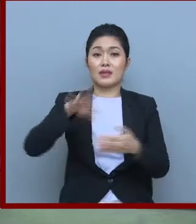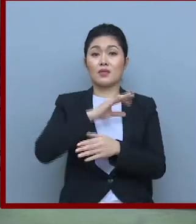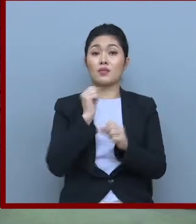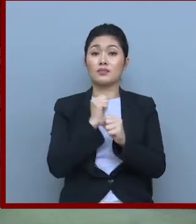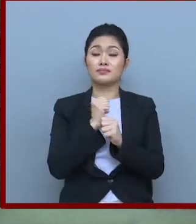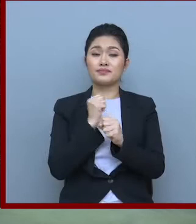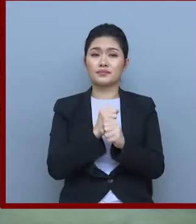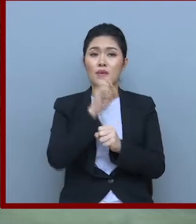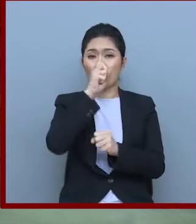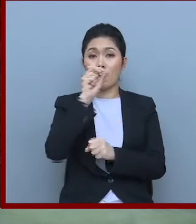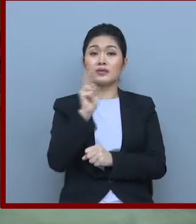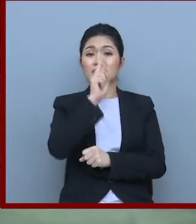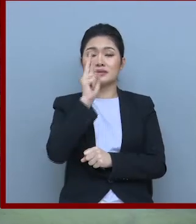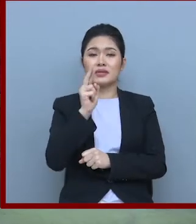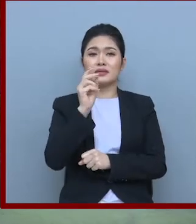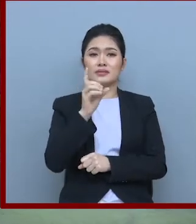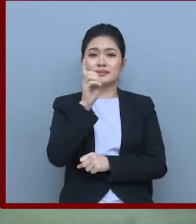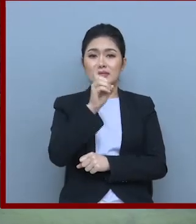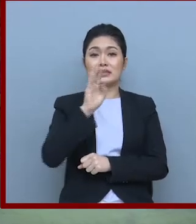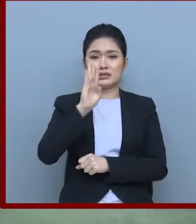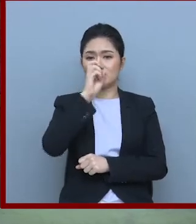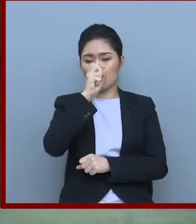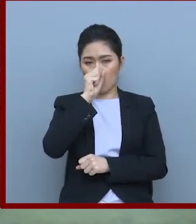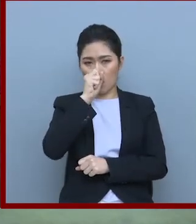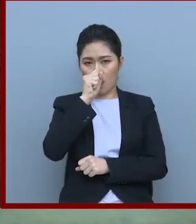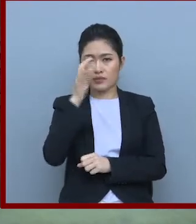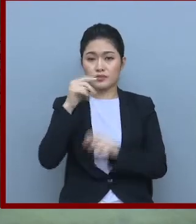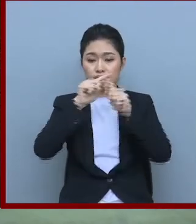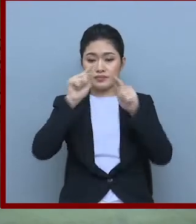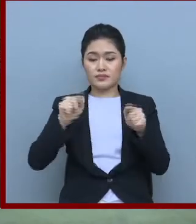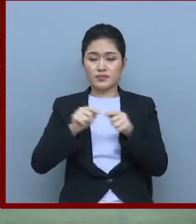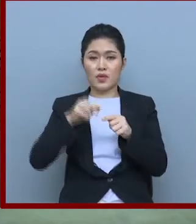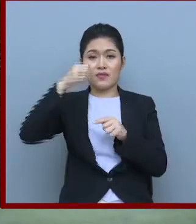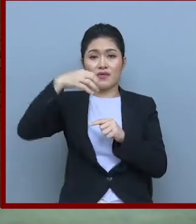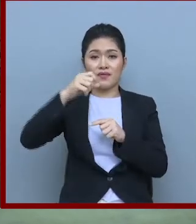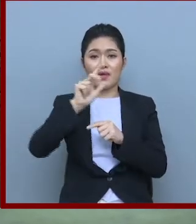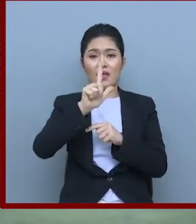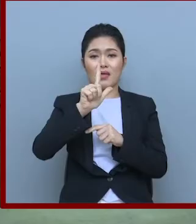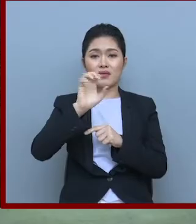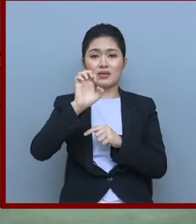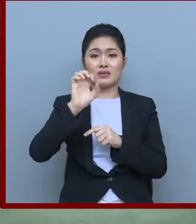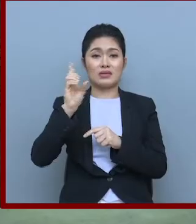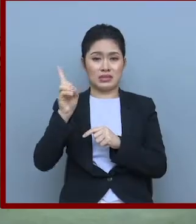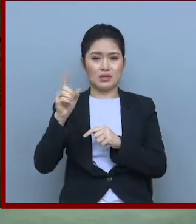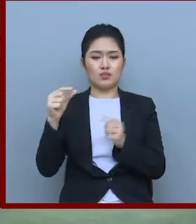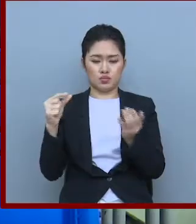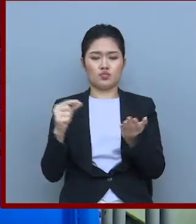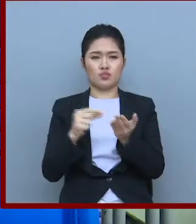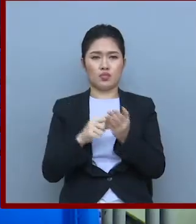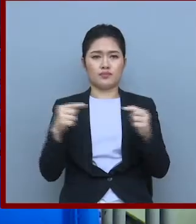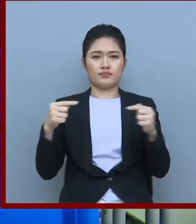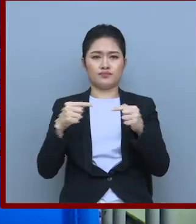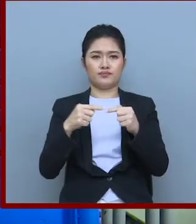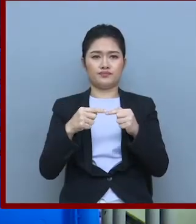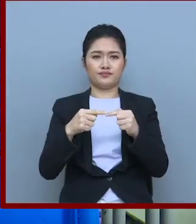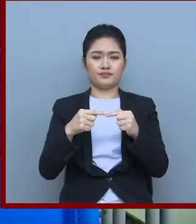ปลี่ยนนะครับลองไปใช้ DC ดูก่อนนะครับแล้วก็ LED นะครับเป็นตัวนี้เดี๋ยวลองต่อเลยนะครับ